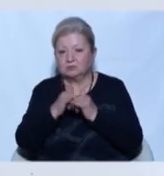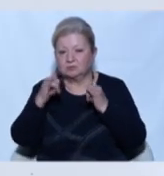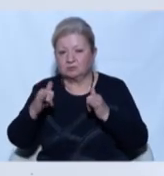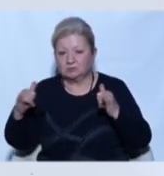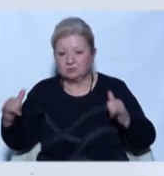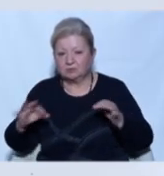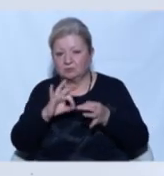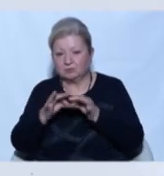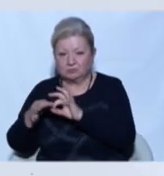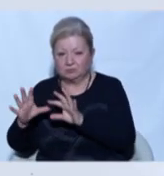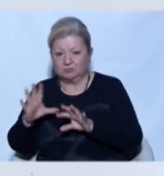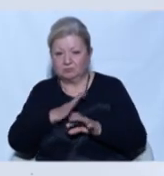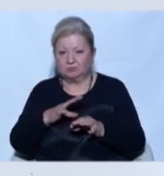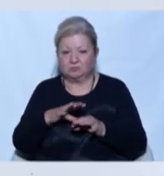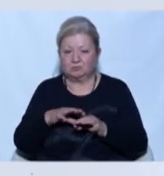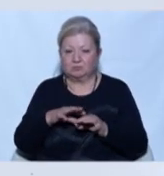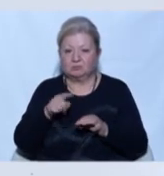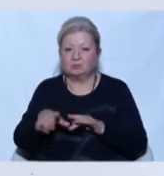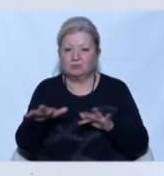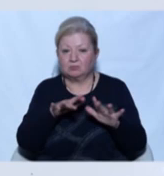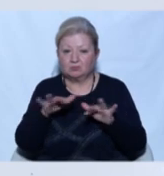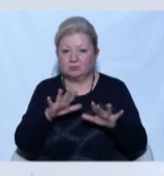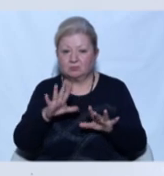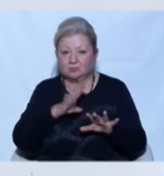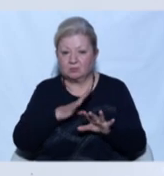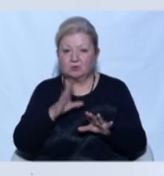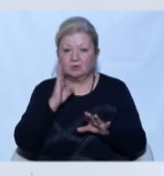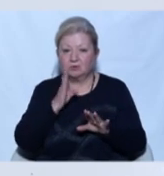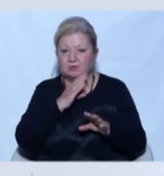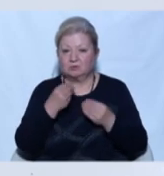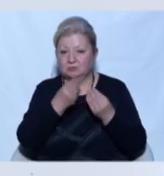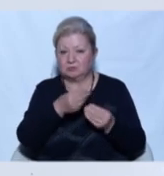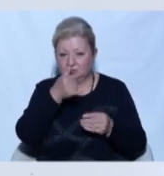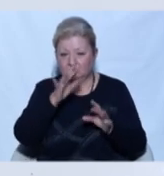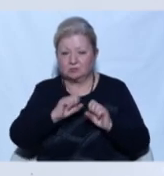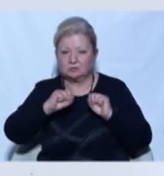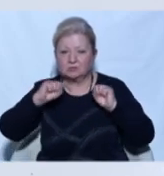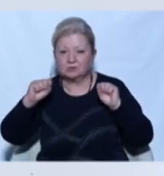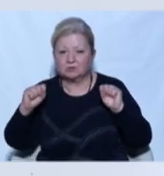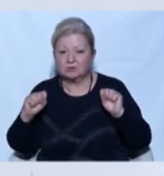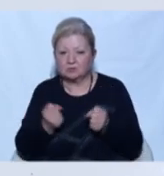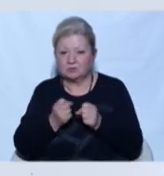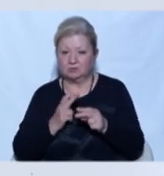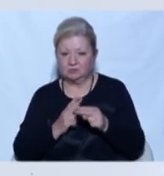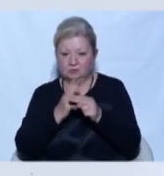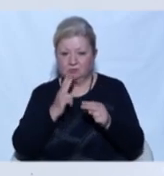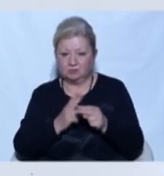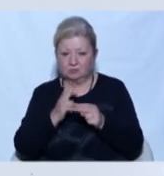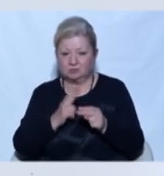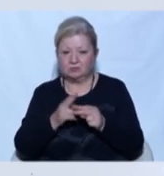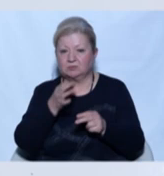პროცესი. Ტექტონიკურმა მოძრაობამ დედამიწას არ მისცა გაცივების საშუალება და